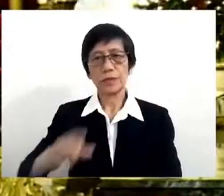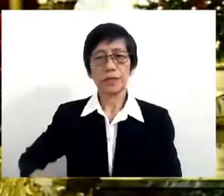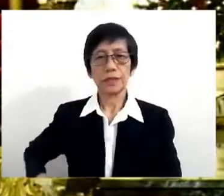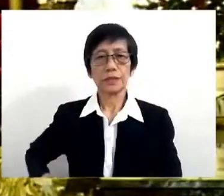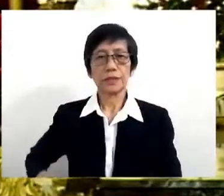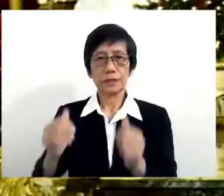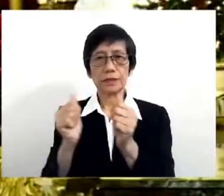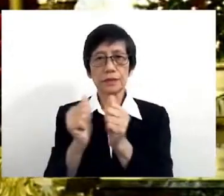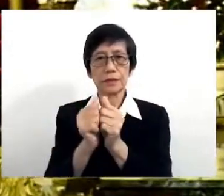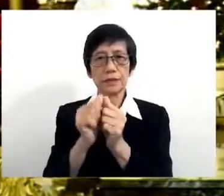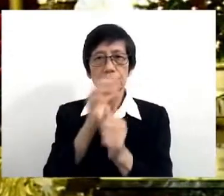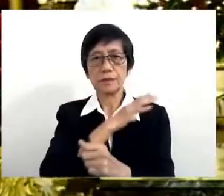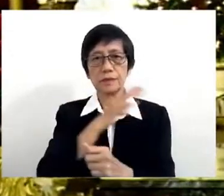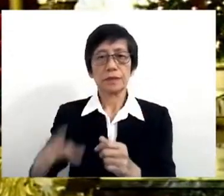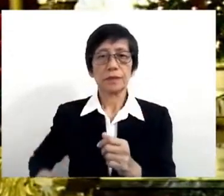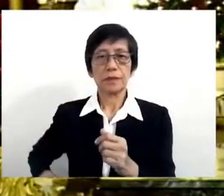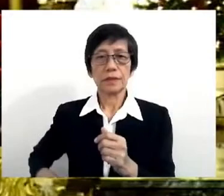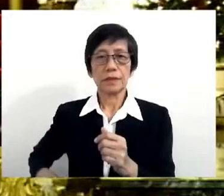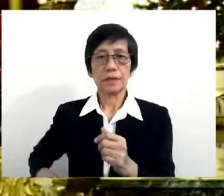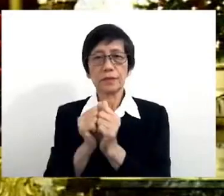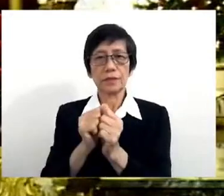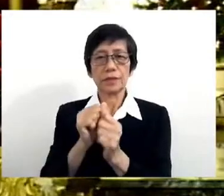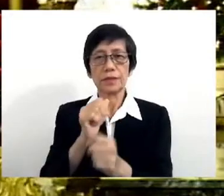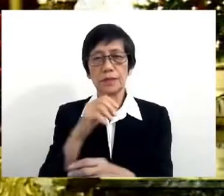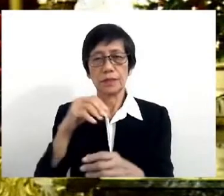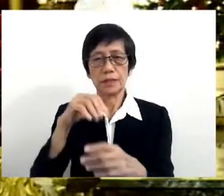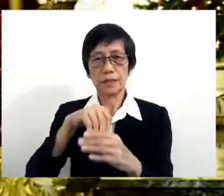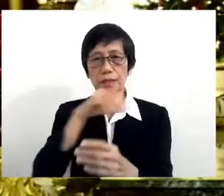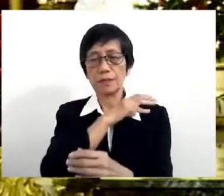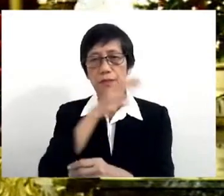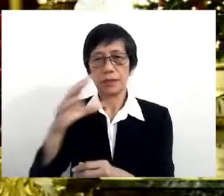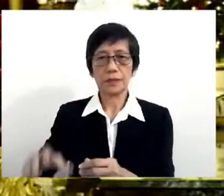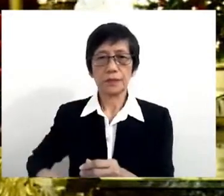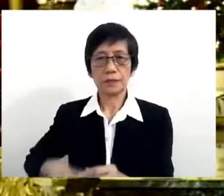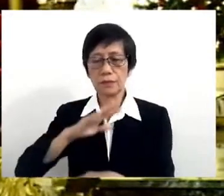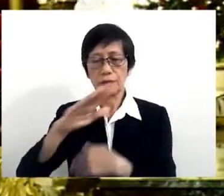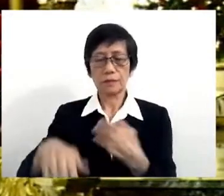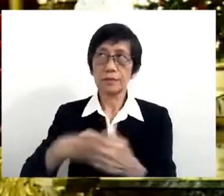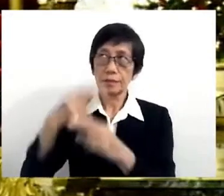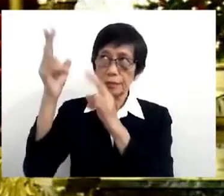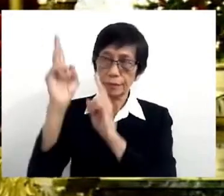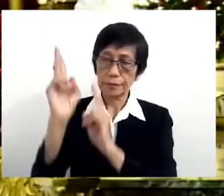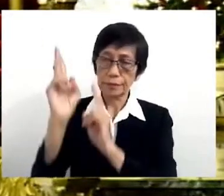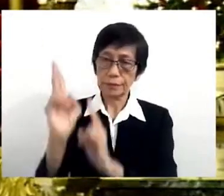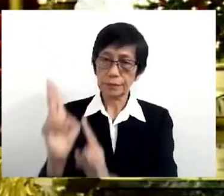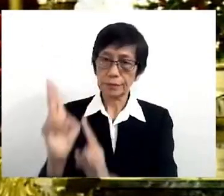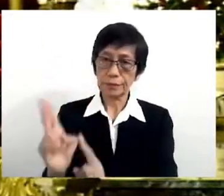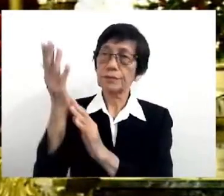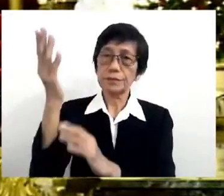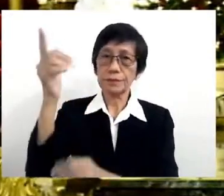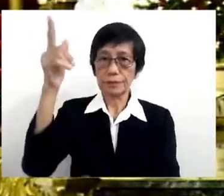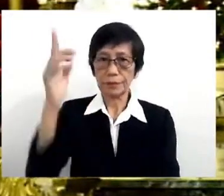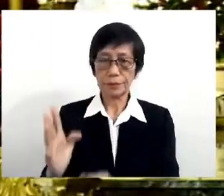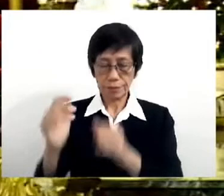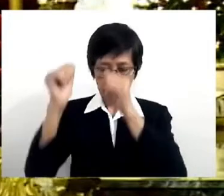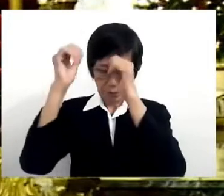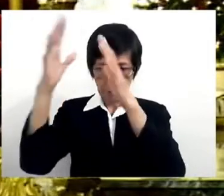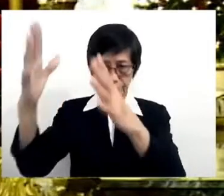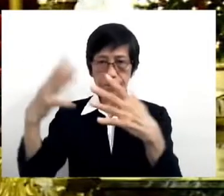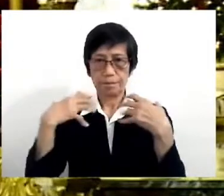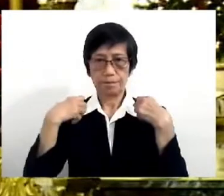kasama niya at sa kanya, ang lahat ng parangal at papuri ay sa iyo, Diyos Amang